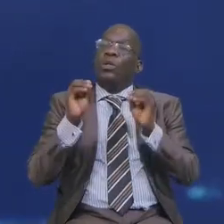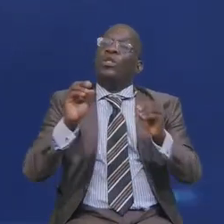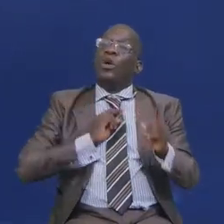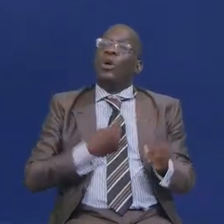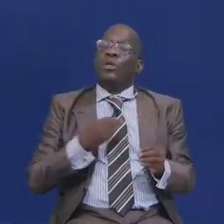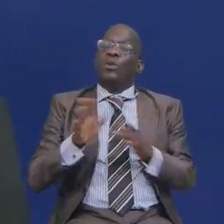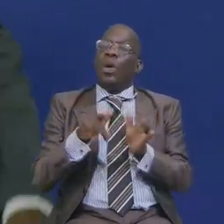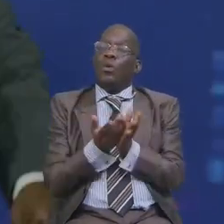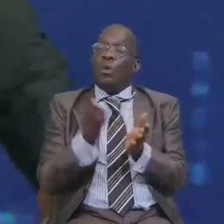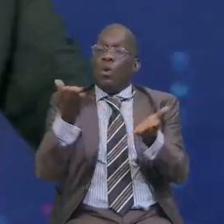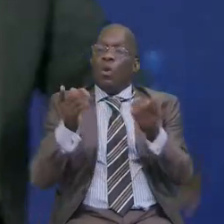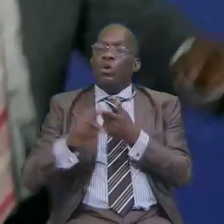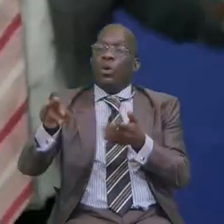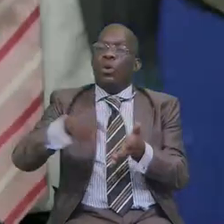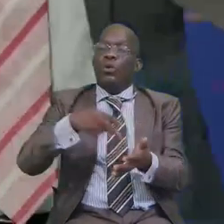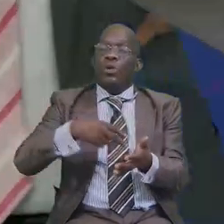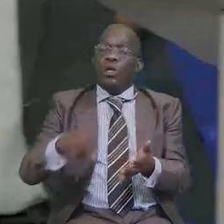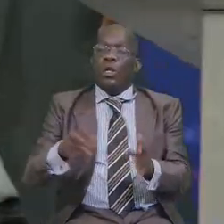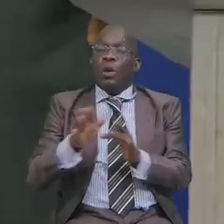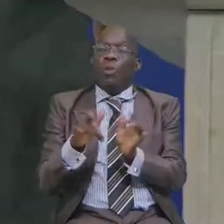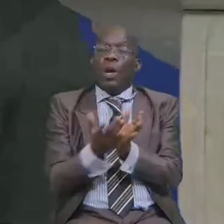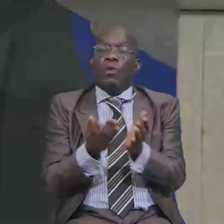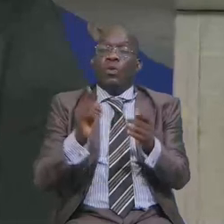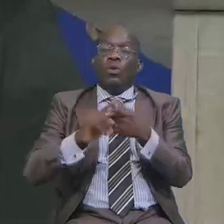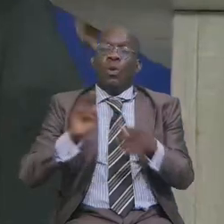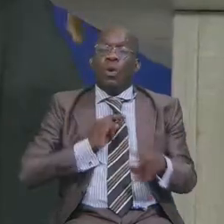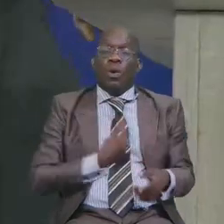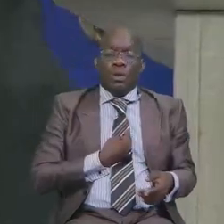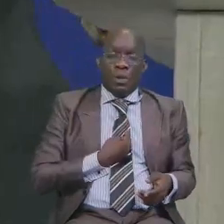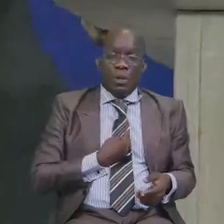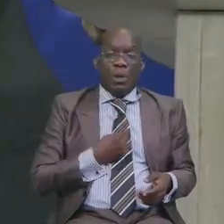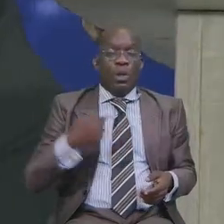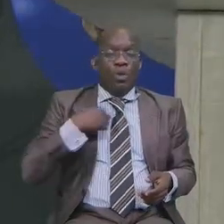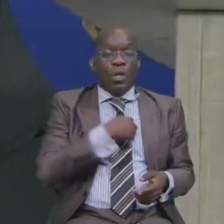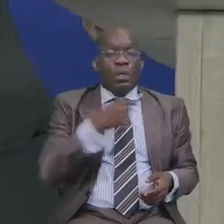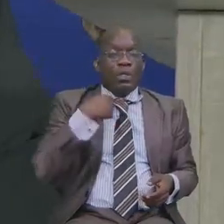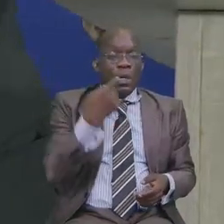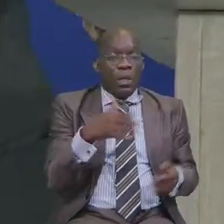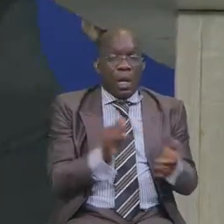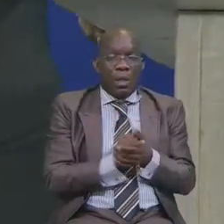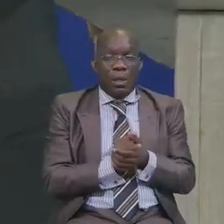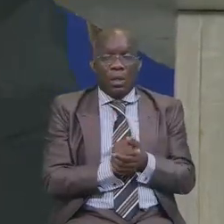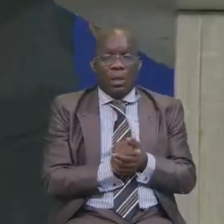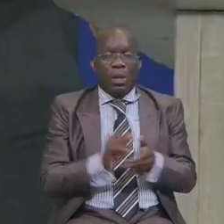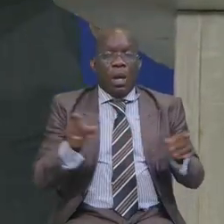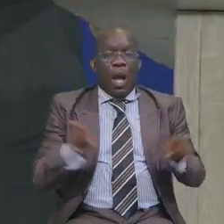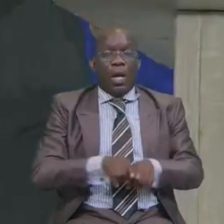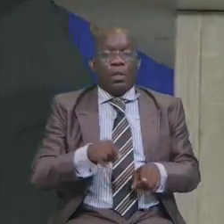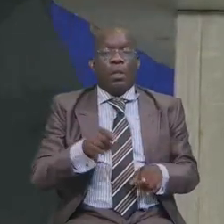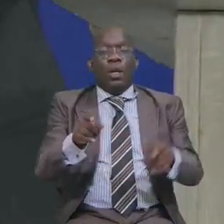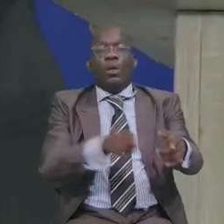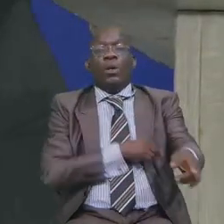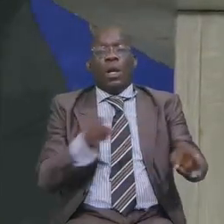Bible? Nous avons dit aussi longtemps que tu es membre de telle